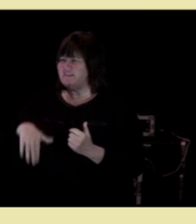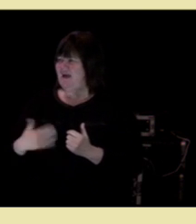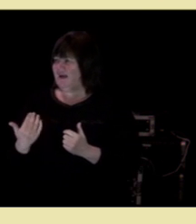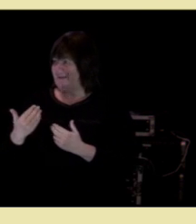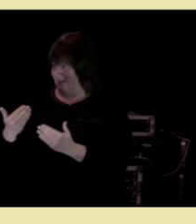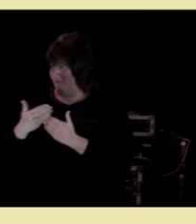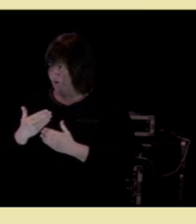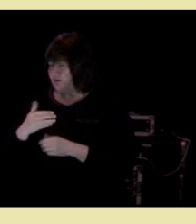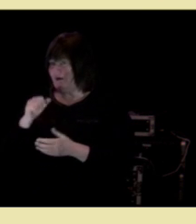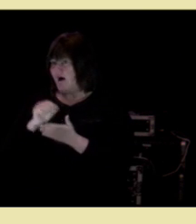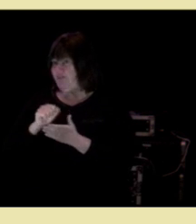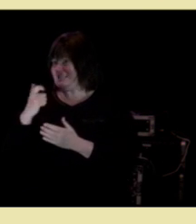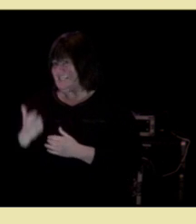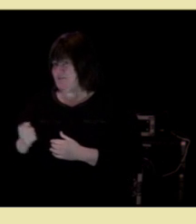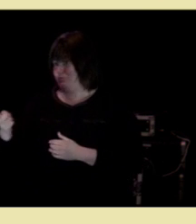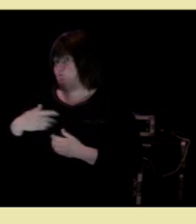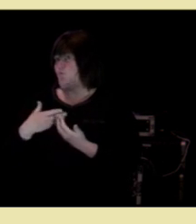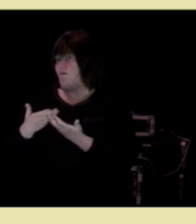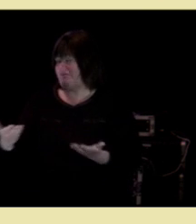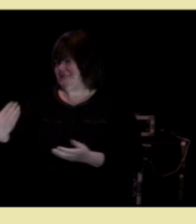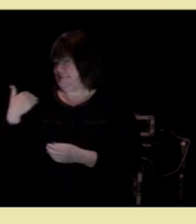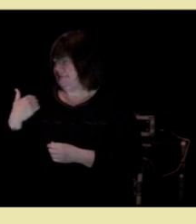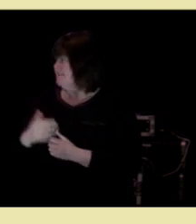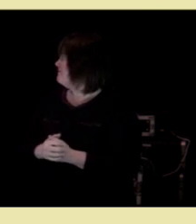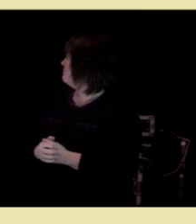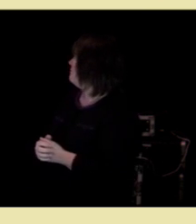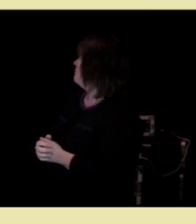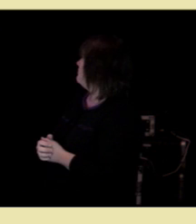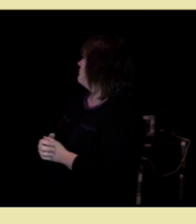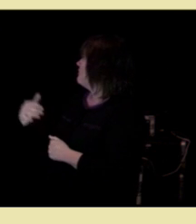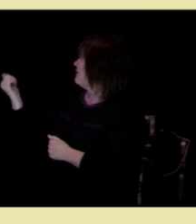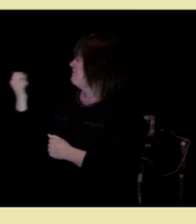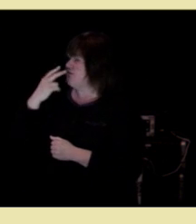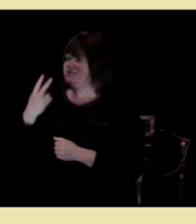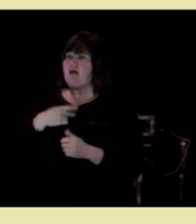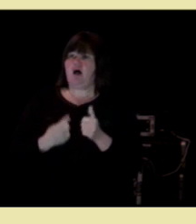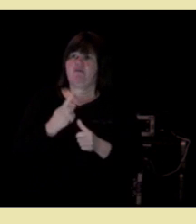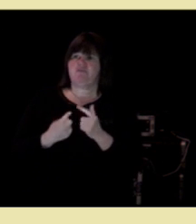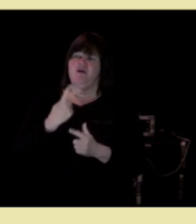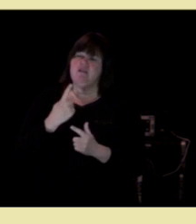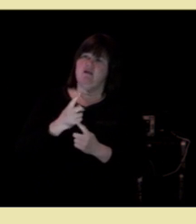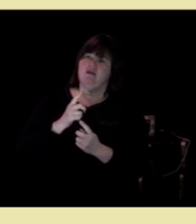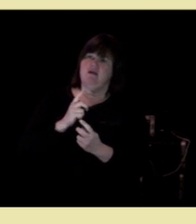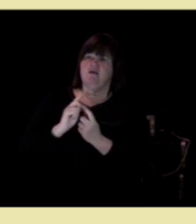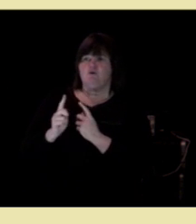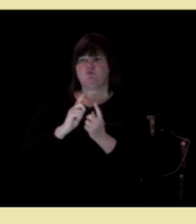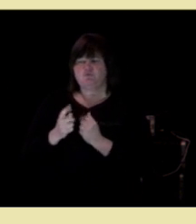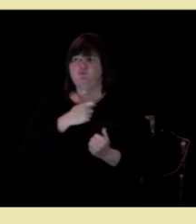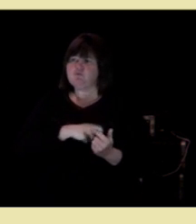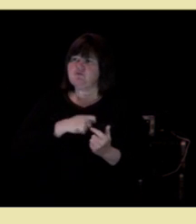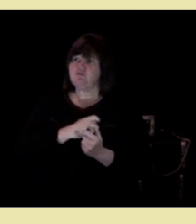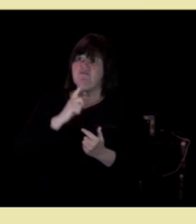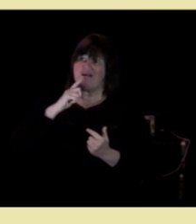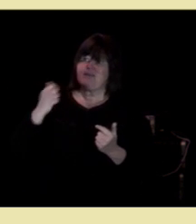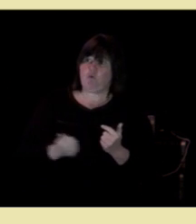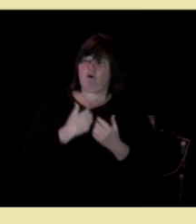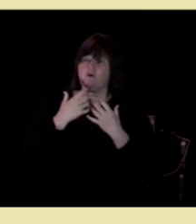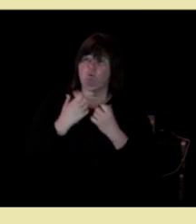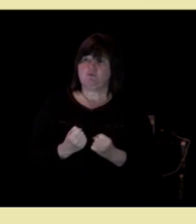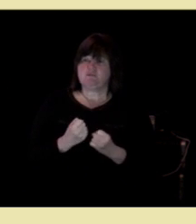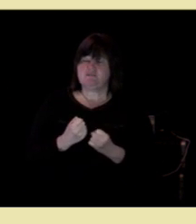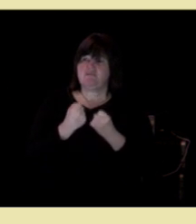vist tidligere. Her ser dere antall kontakter eller konsultasjoner per år hos fastlege, og dere ser merkbart at det